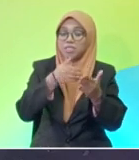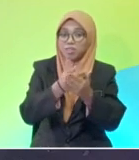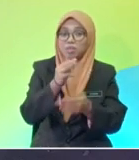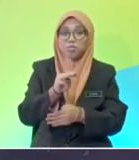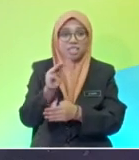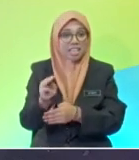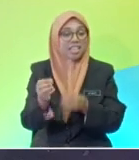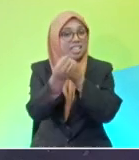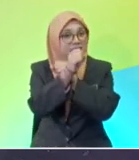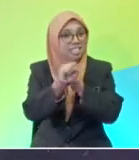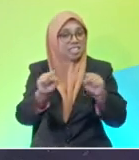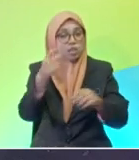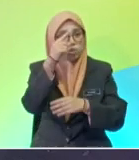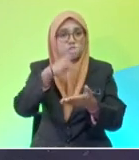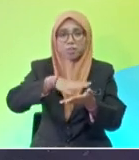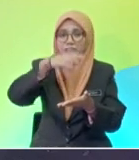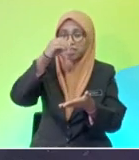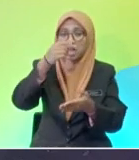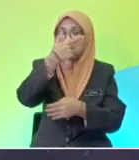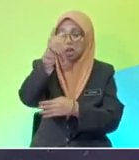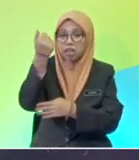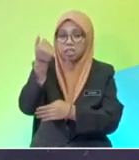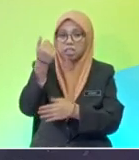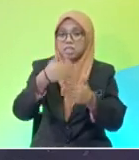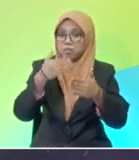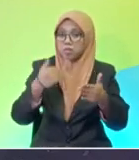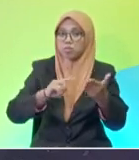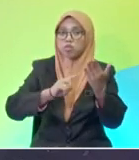pompa saja untuk belajar sebelum kita mulaikan